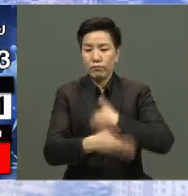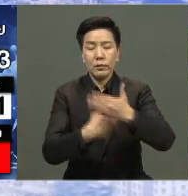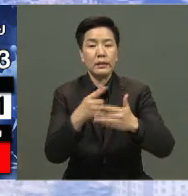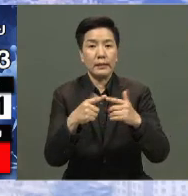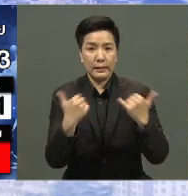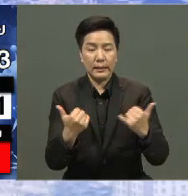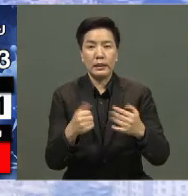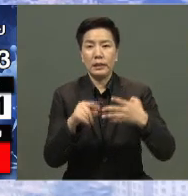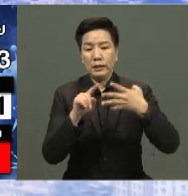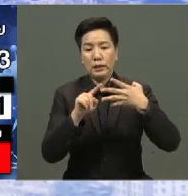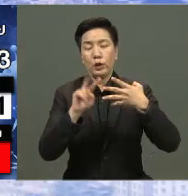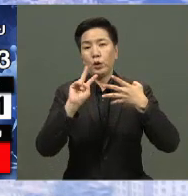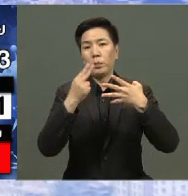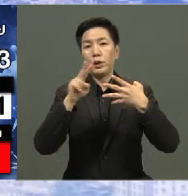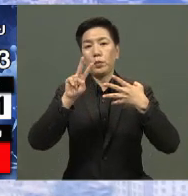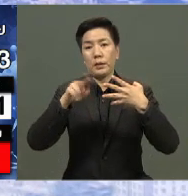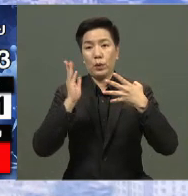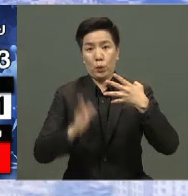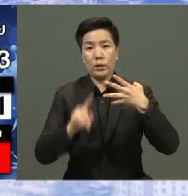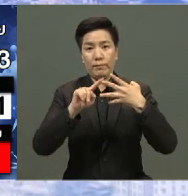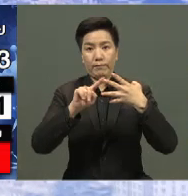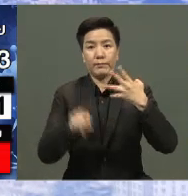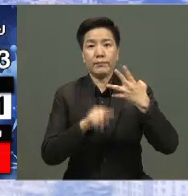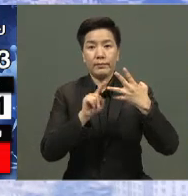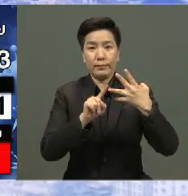คือมีนักธุรกิจนักลงทุนนะครับซึ่งมีการลงทะเบียนหรือประมาณและมีนำมาจากจะเจ็บร้อยคนกลุ่มที่สองคือกลุ่มที่เป็นแรงงานฝีมือแล้วก็เป็นผู้ที่เป็นผู้เ****วชาญต่างๆที่ต้องเข้ามาดูเรื่องของโรงงานอะไรต่างๆทั้งหลายเนี่ยนะครับก็จะได้ให้อ่าเรื่องของการทำงานทางด้านธุรกิจนี่ออกมานะครับประมาณ2หมื่น 2,000คนกลุ่มที่สามคือกลุ่มคนต่างด้าว